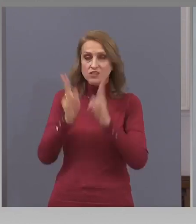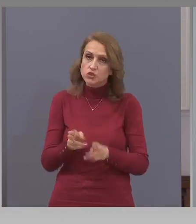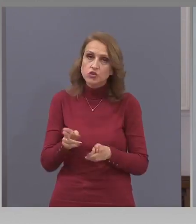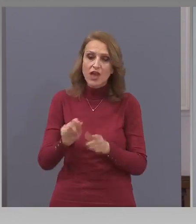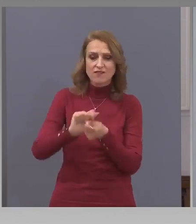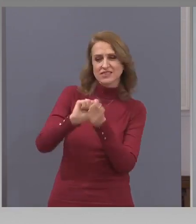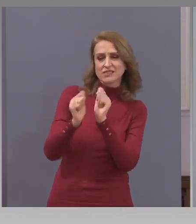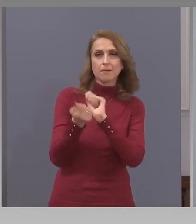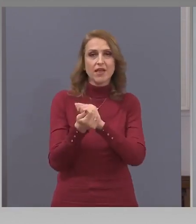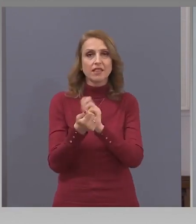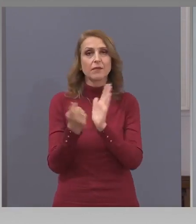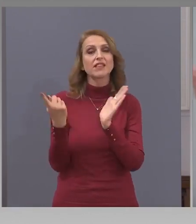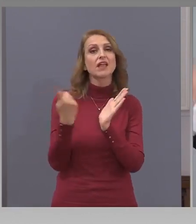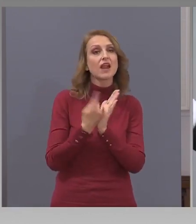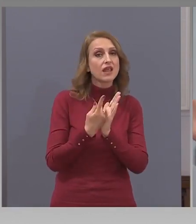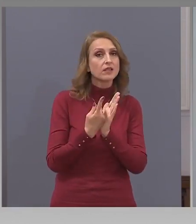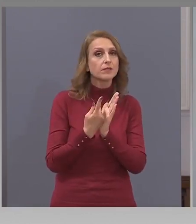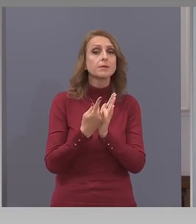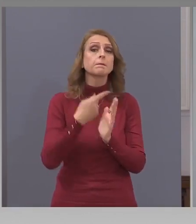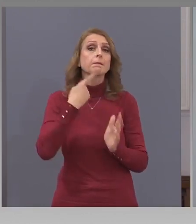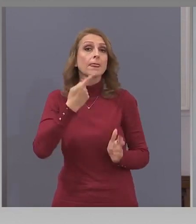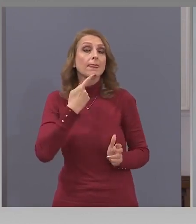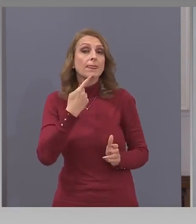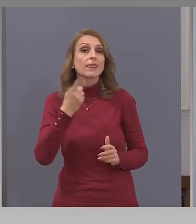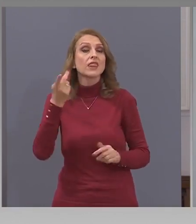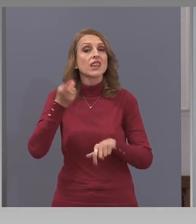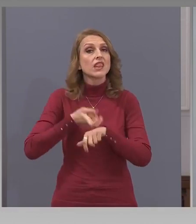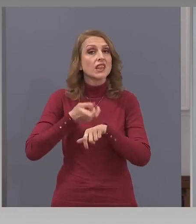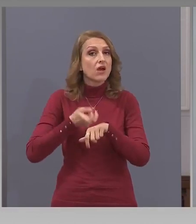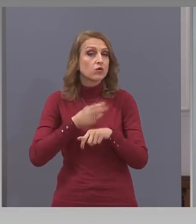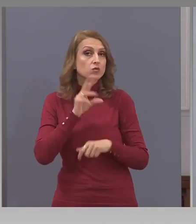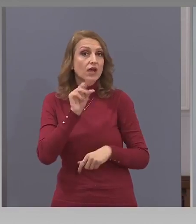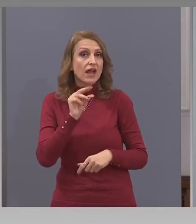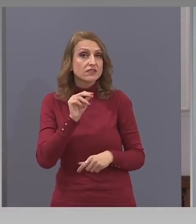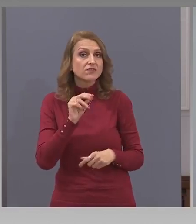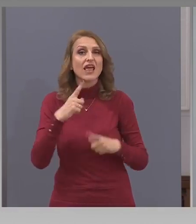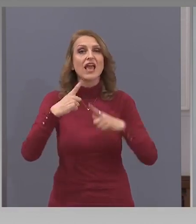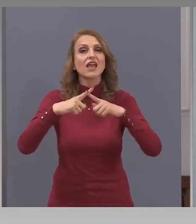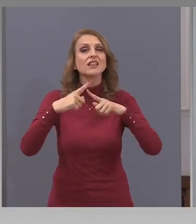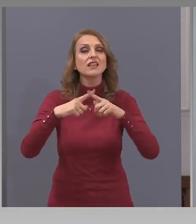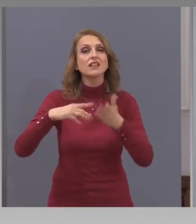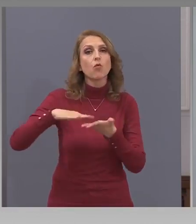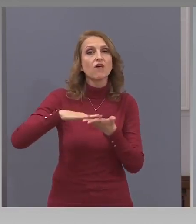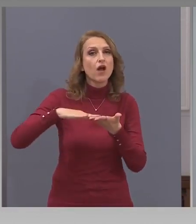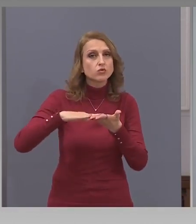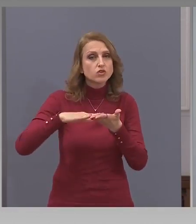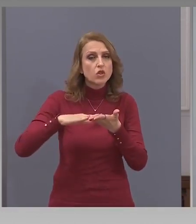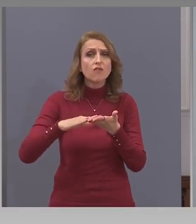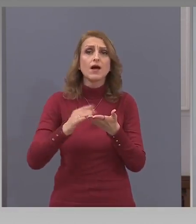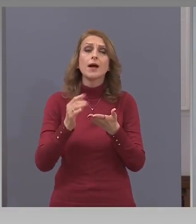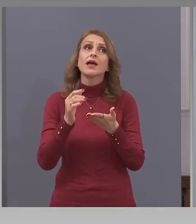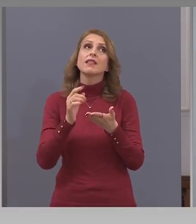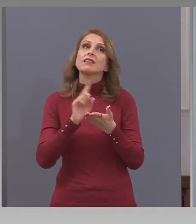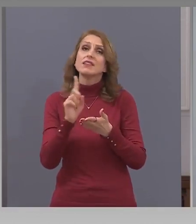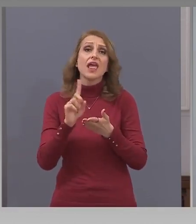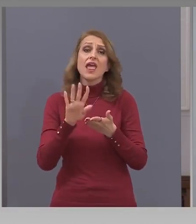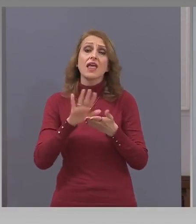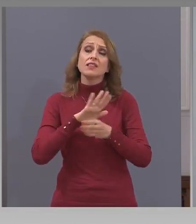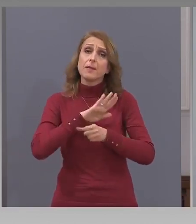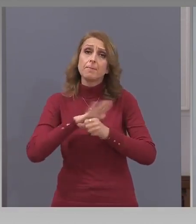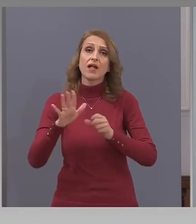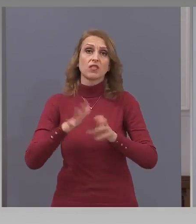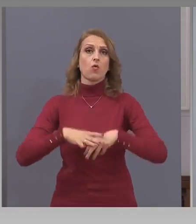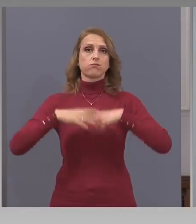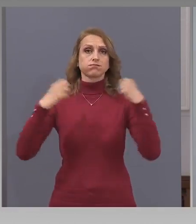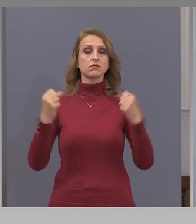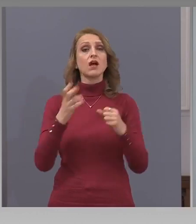сменяме наредби, защото казват докторите на хининова основа помага, не лекува, помага, не пречи.